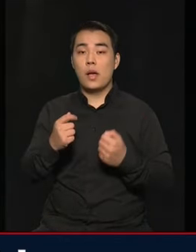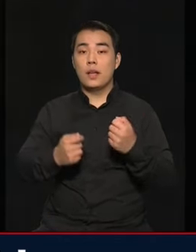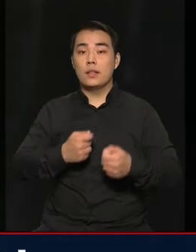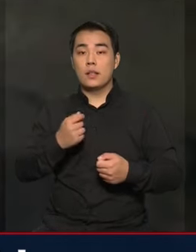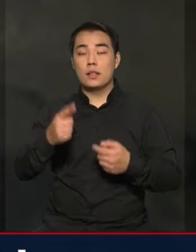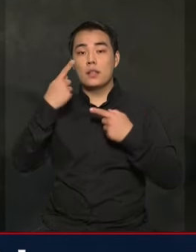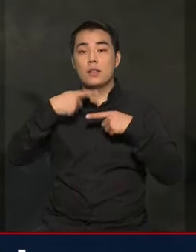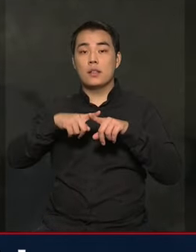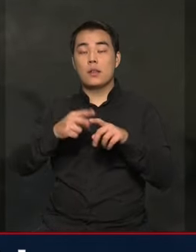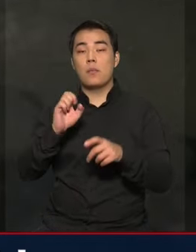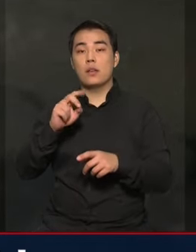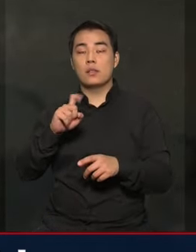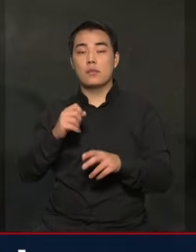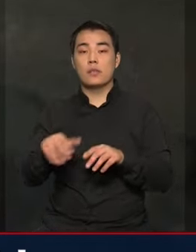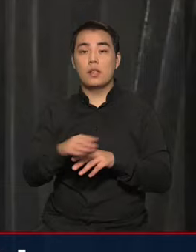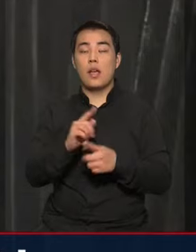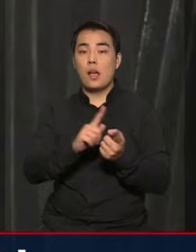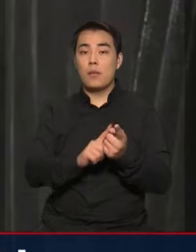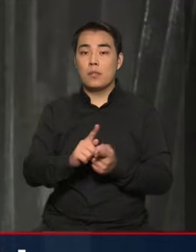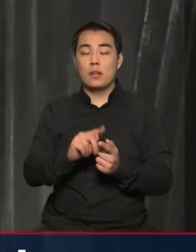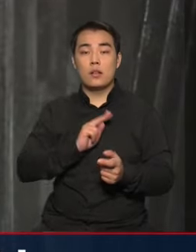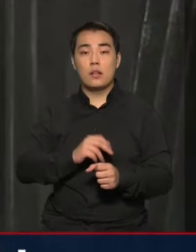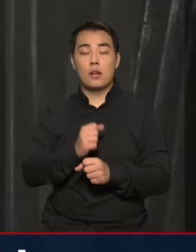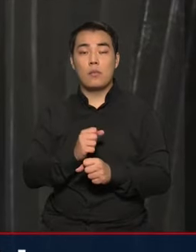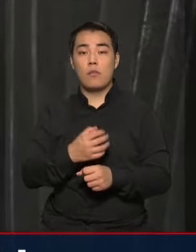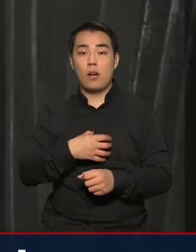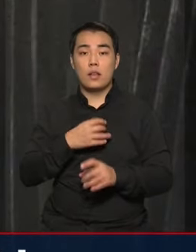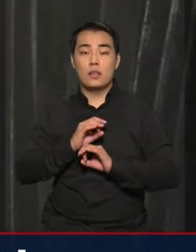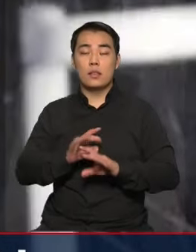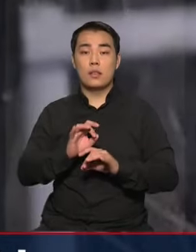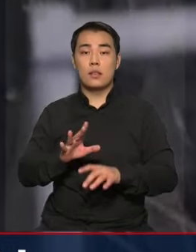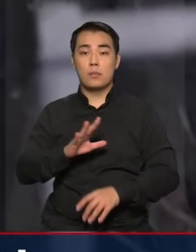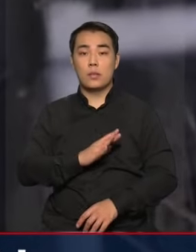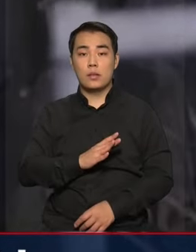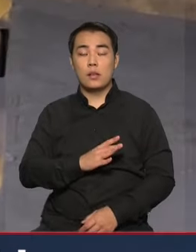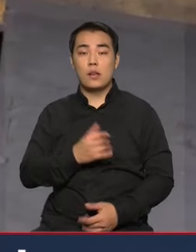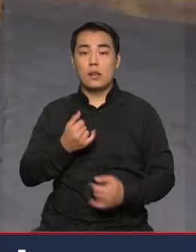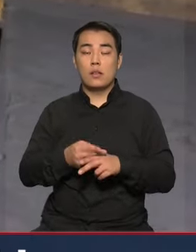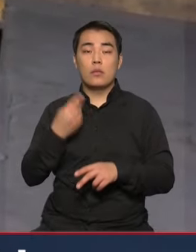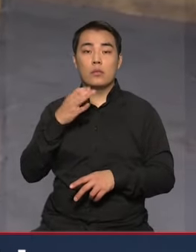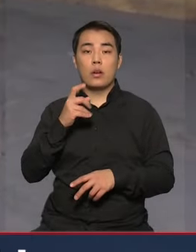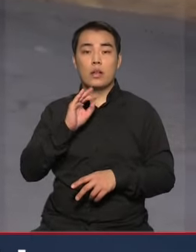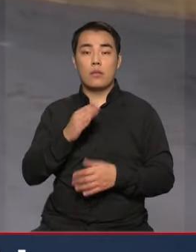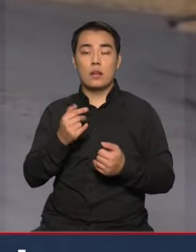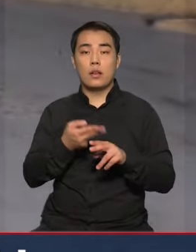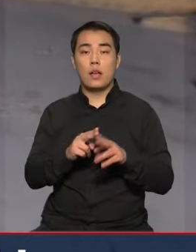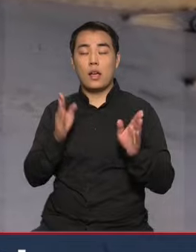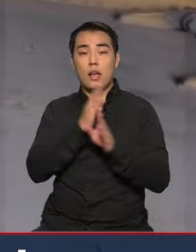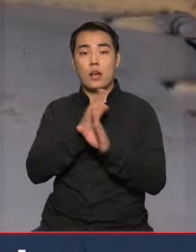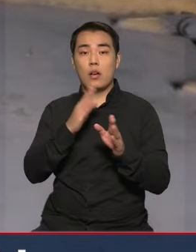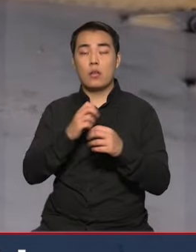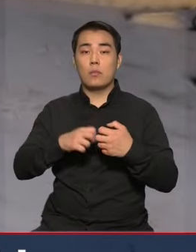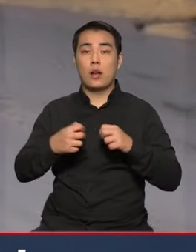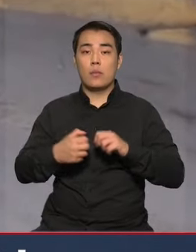техникалық базаны барынша жаңғырту жұмыстарын жүргізу аса маңызды екендігін атап өтті. Қасым Жомарт Тоқаев өңірдегі экология